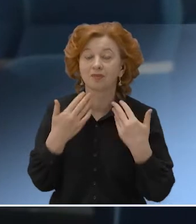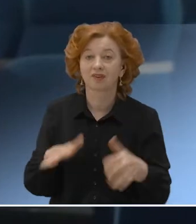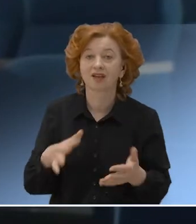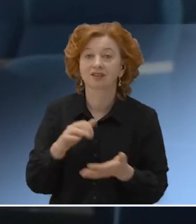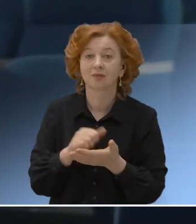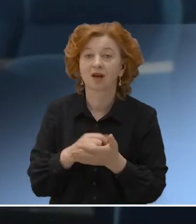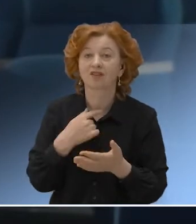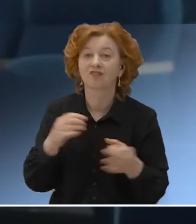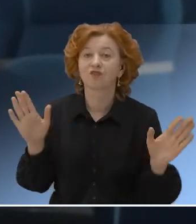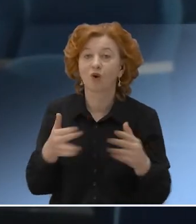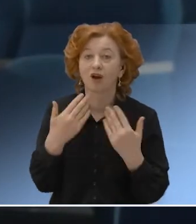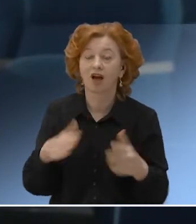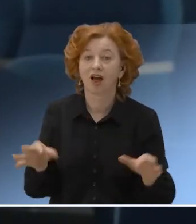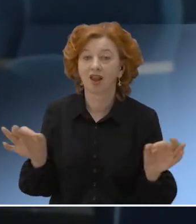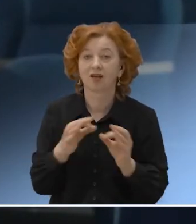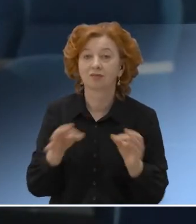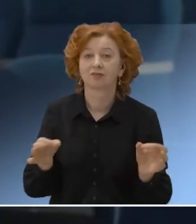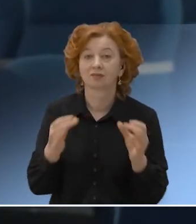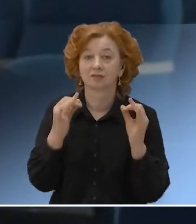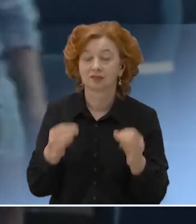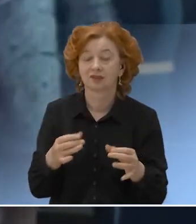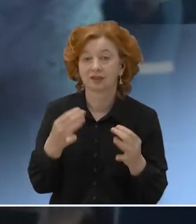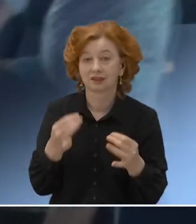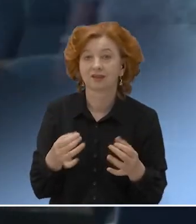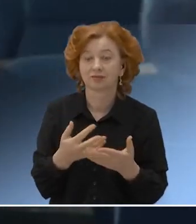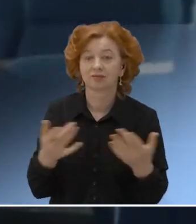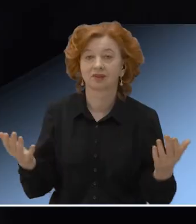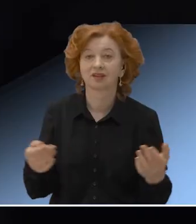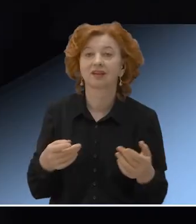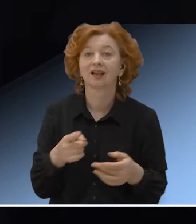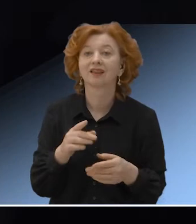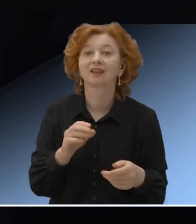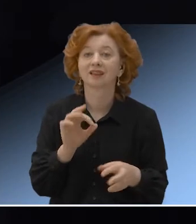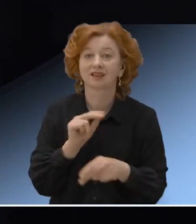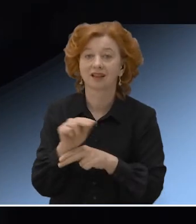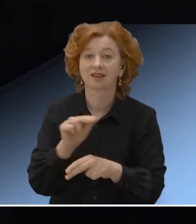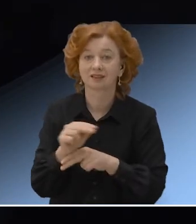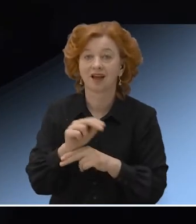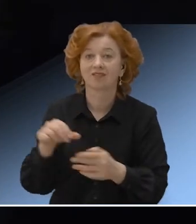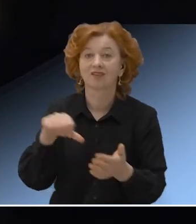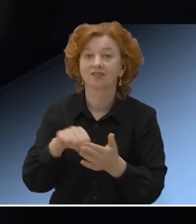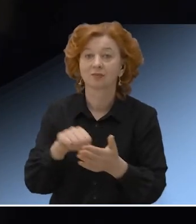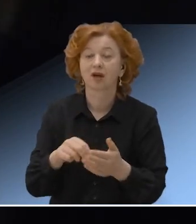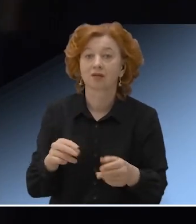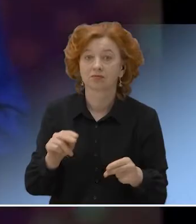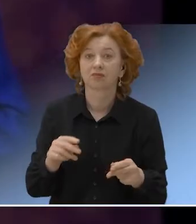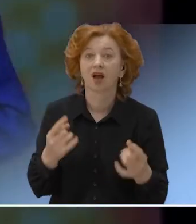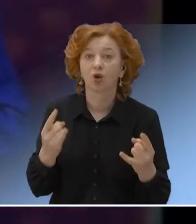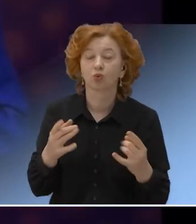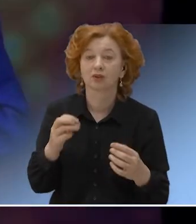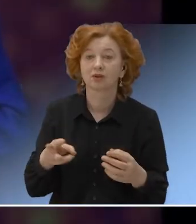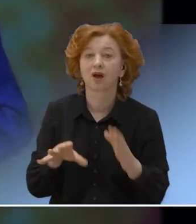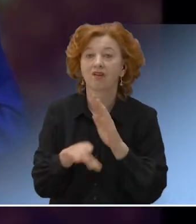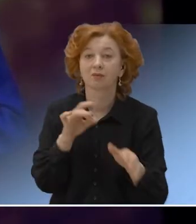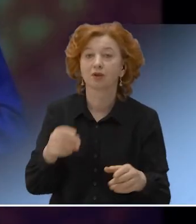распеваюсь дома, занимаюсь вокалом, занимаюсь. И так решил тряхнуть стариной, короче. Наставники назвали его выступление крутым, а